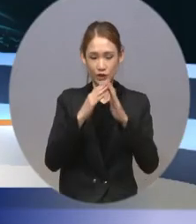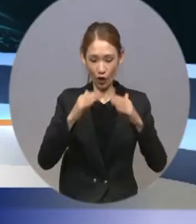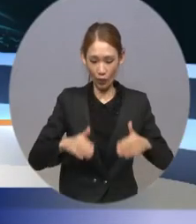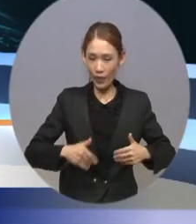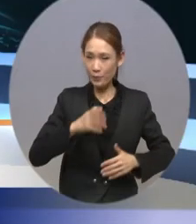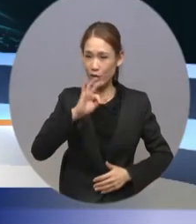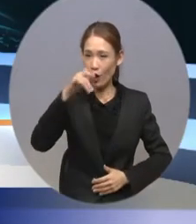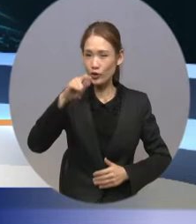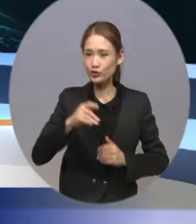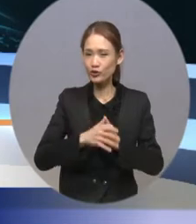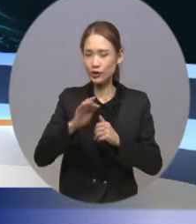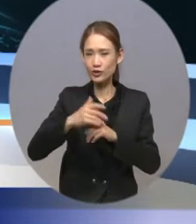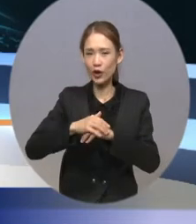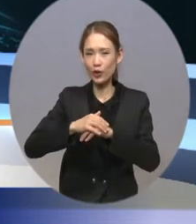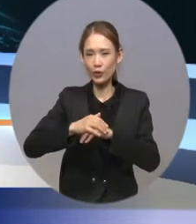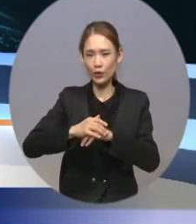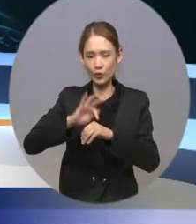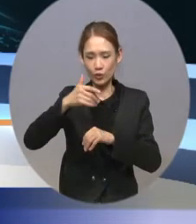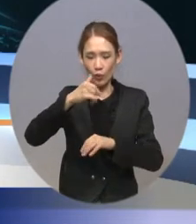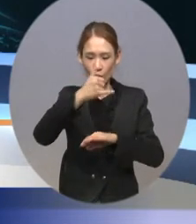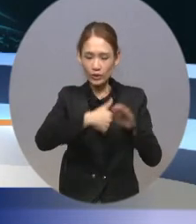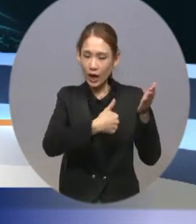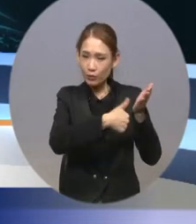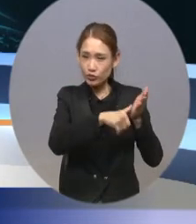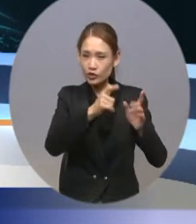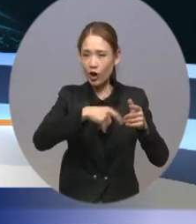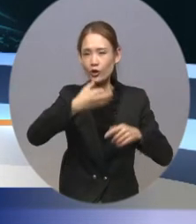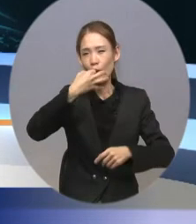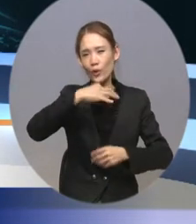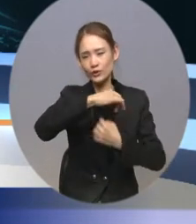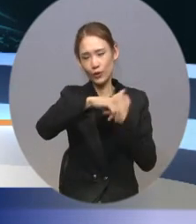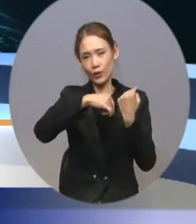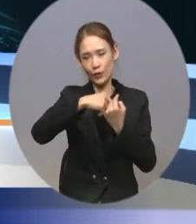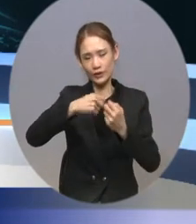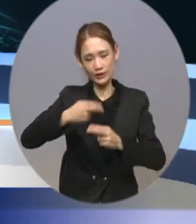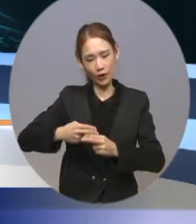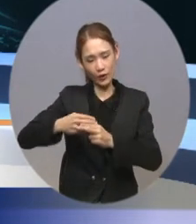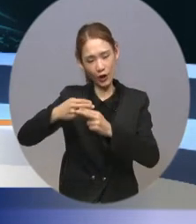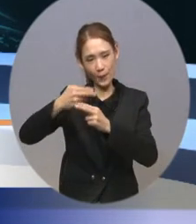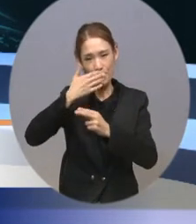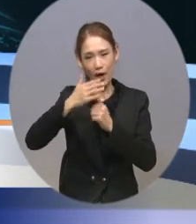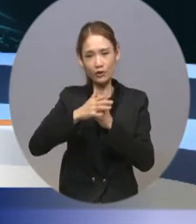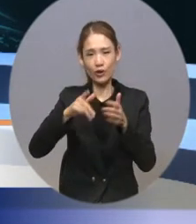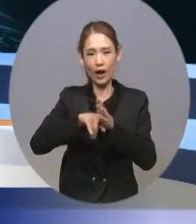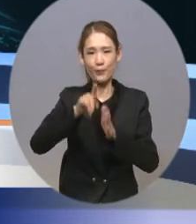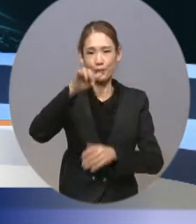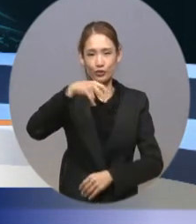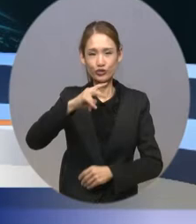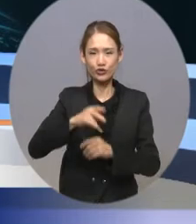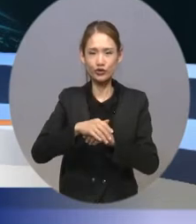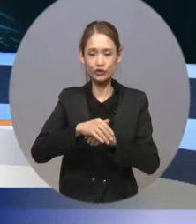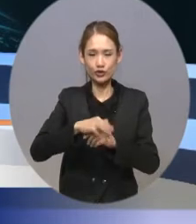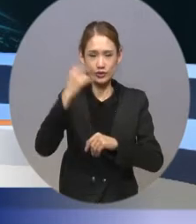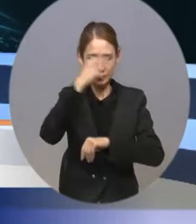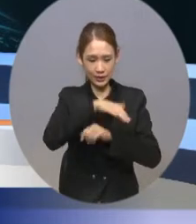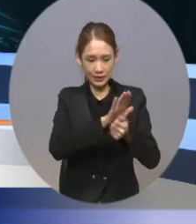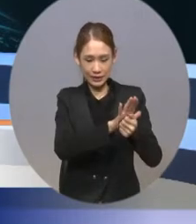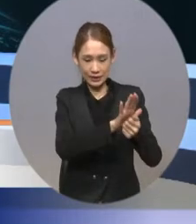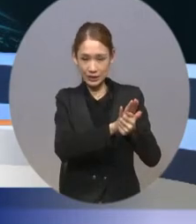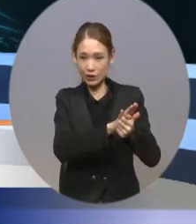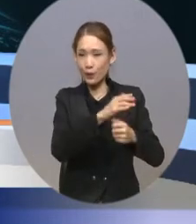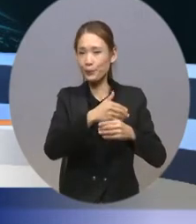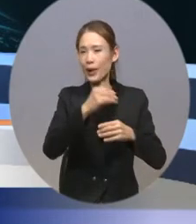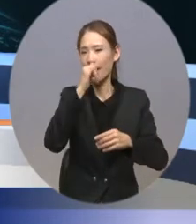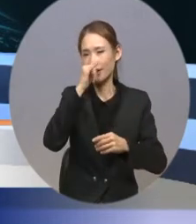여수 여천농협이 농산물을 더 효율적으로 도정하고 저장할 수 있는 푸드플랜 지원센터의 문을 열었습니다.